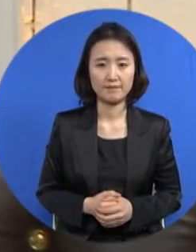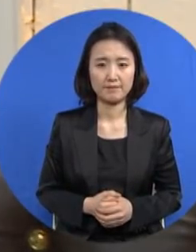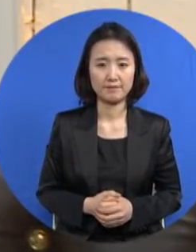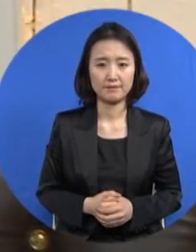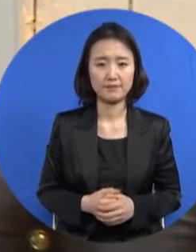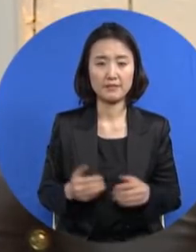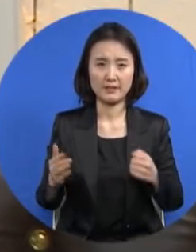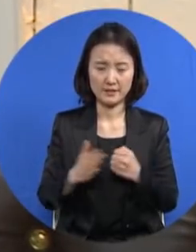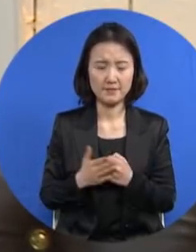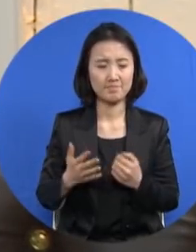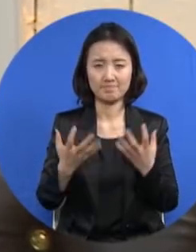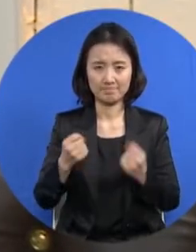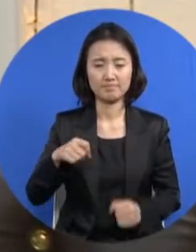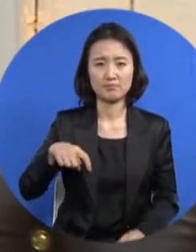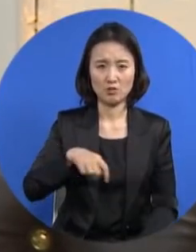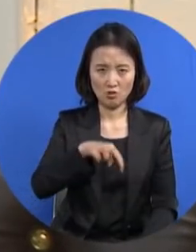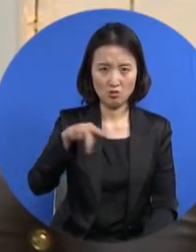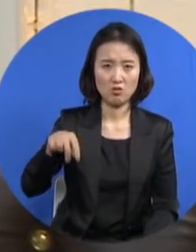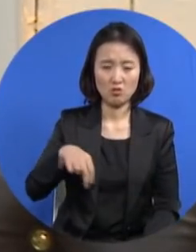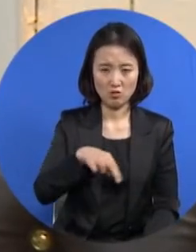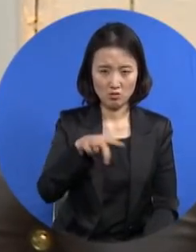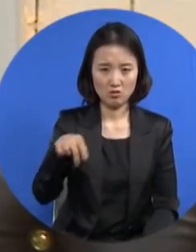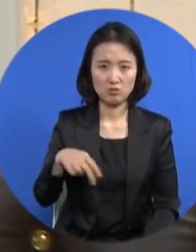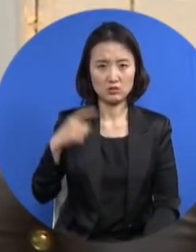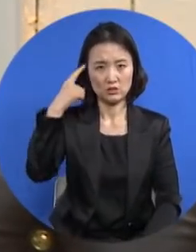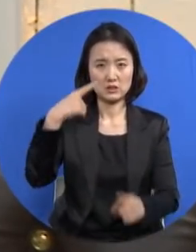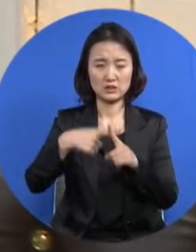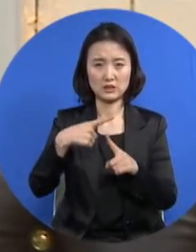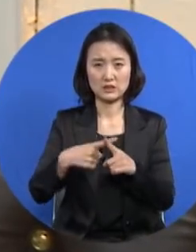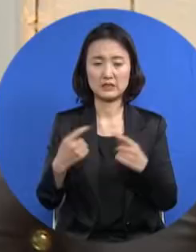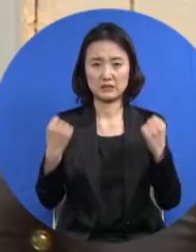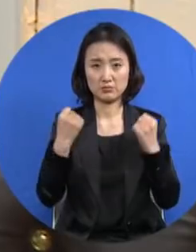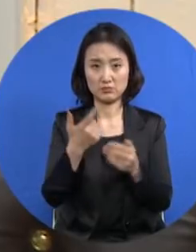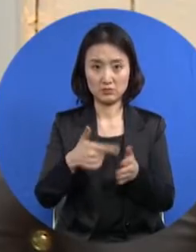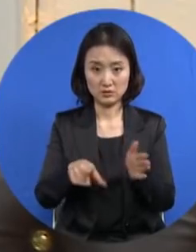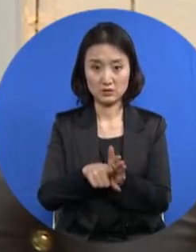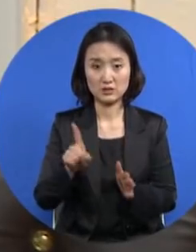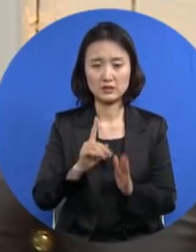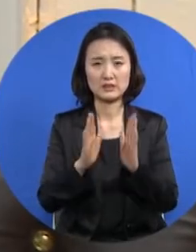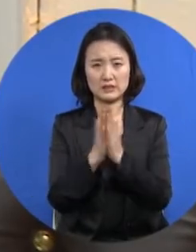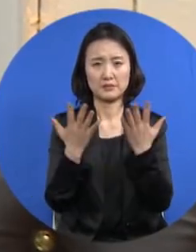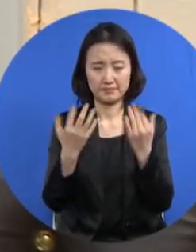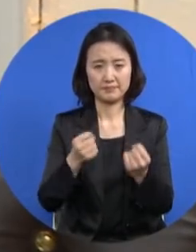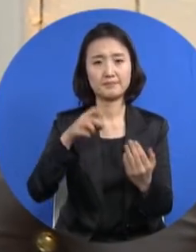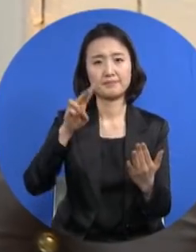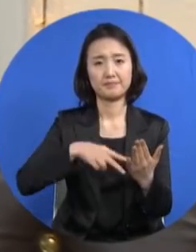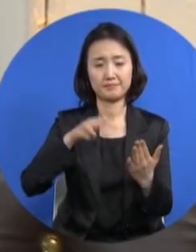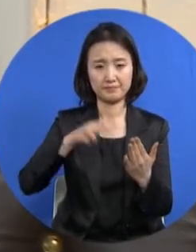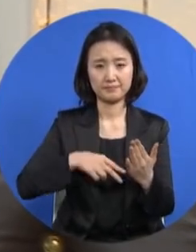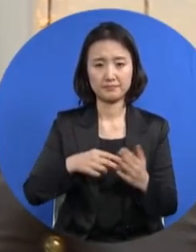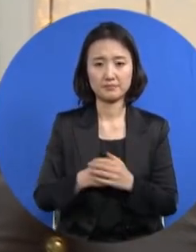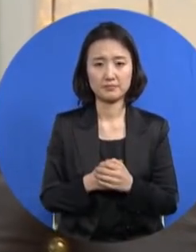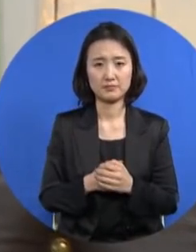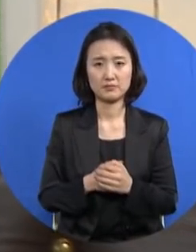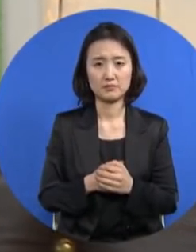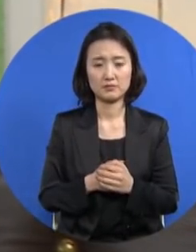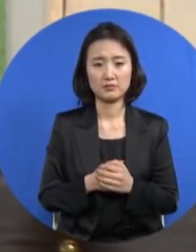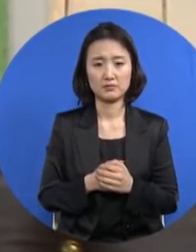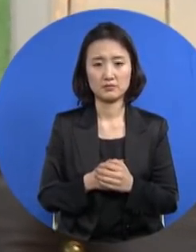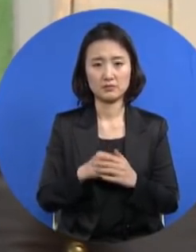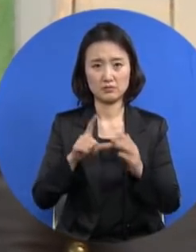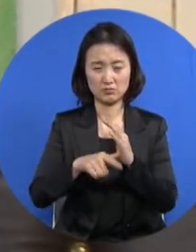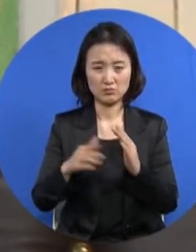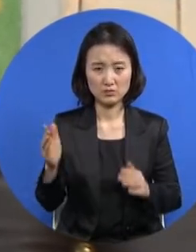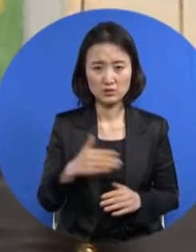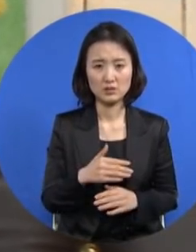많이 걷고요. 그 다음에 또 제 경우에 긍정적인 힘을 쌓기 위해서는 책을 많이 읽었어요. 그때부터 무의식